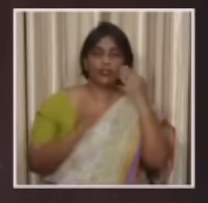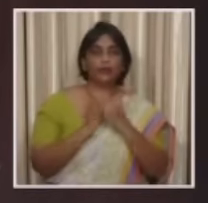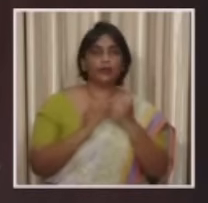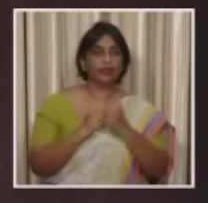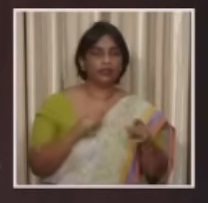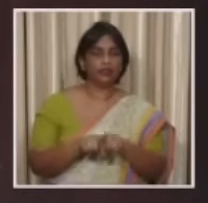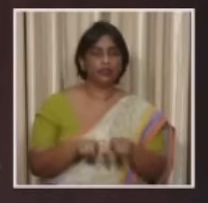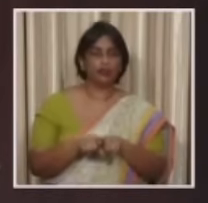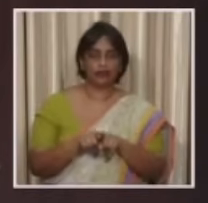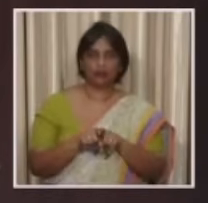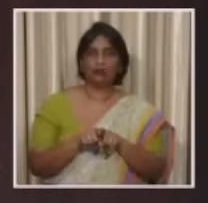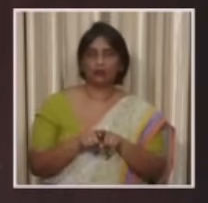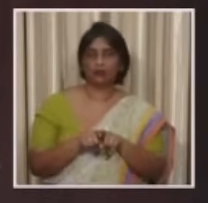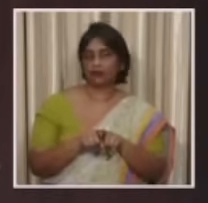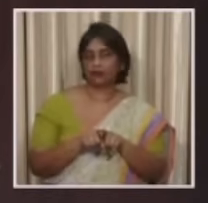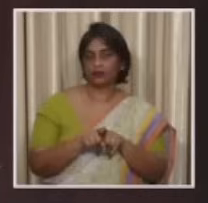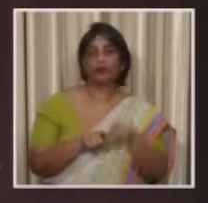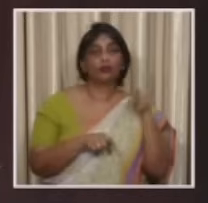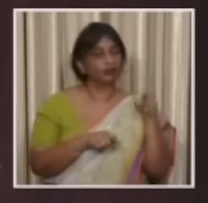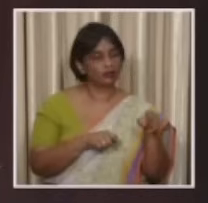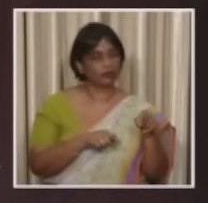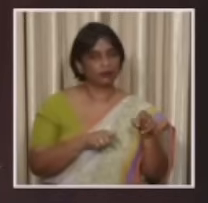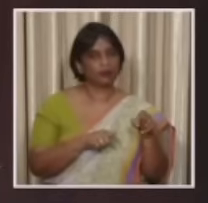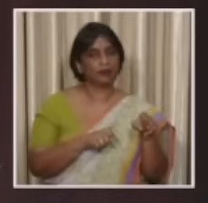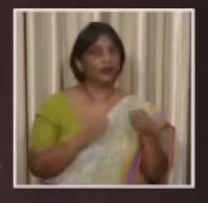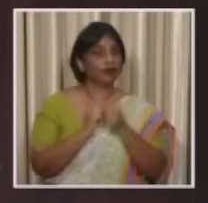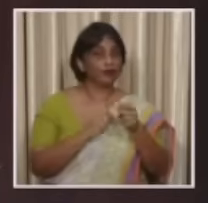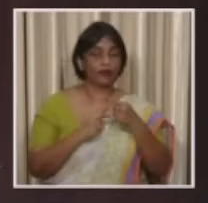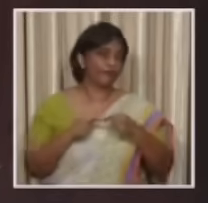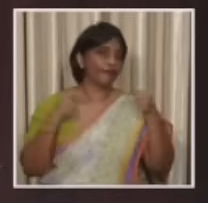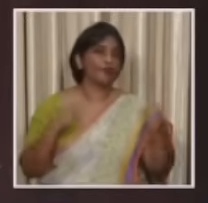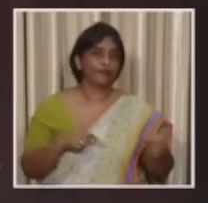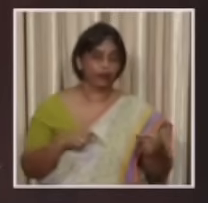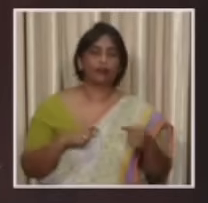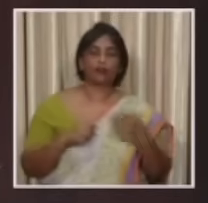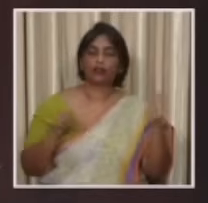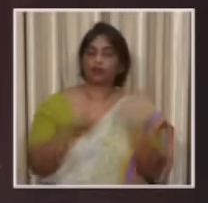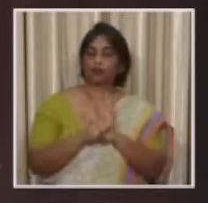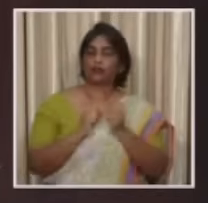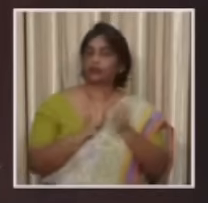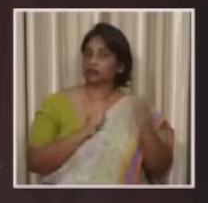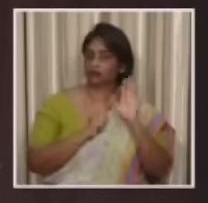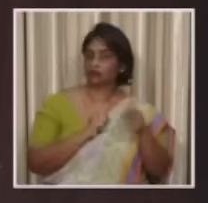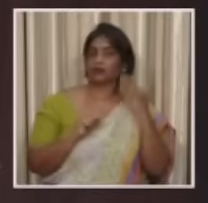තියෙනවා. ඒ නිසා මතක තියාගන්න. මේ වැඩේට විරුද්ධව අපිට ගන්න දින උපරිම ප්‍රියවර අපි